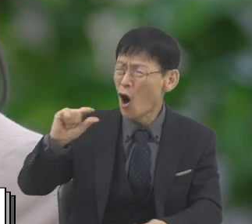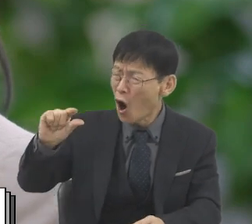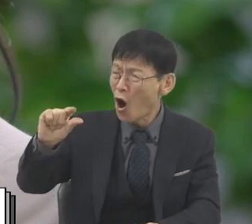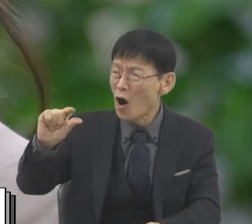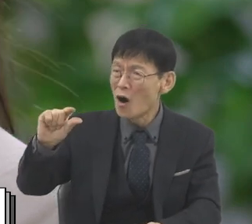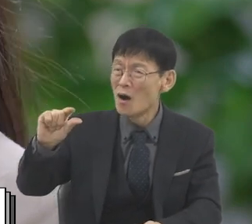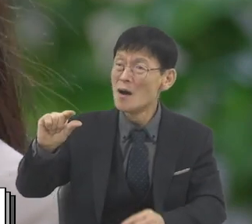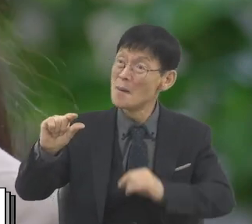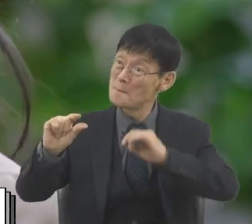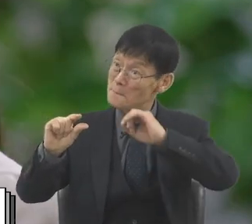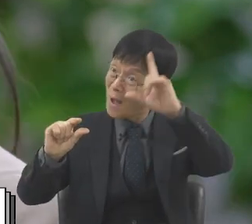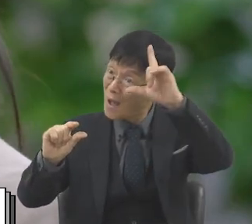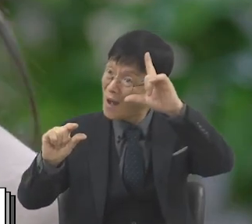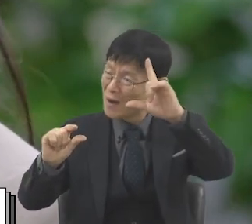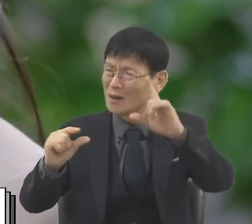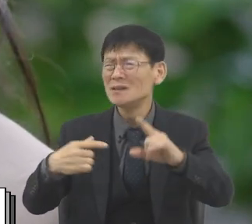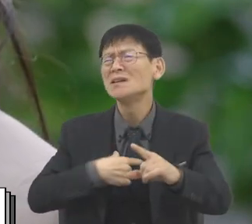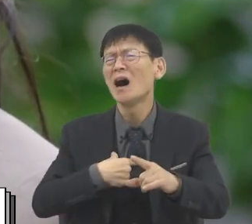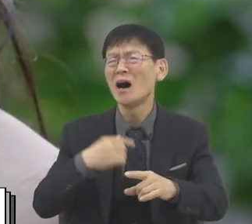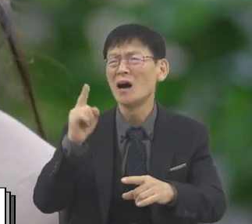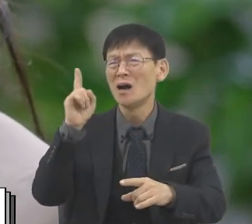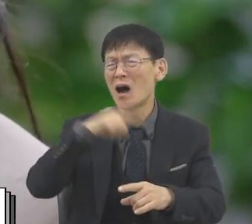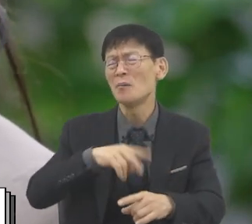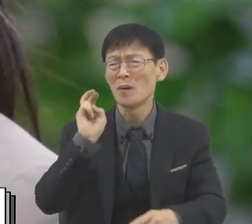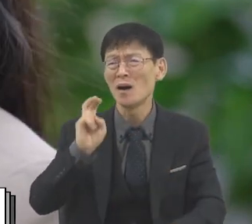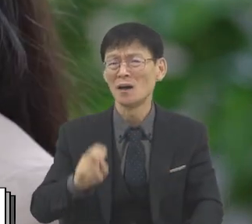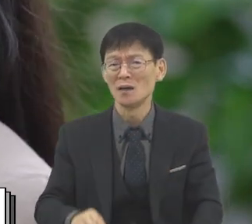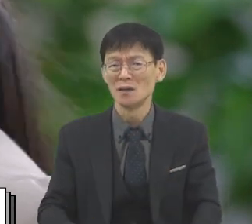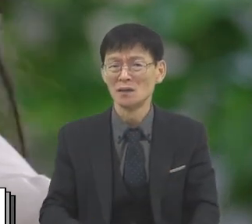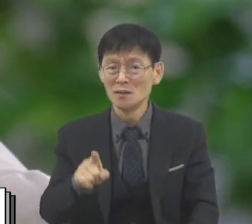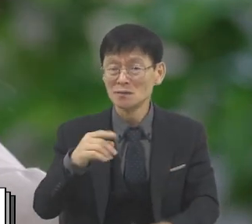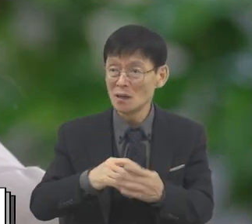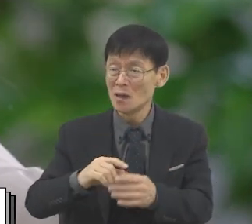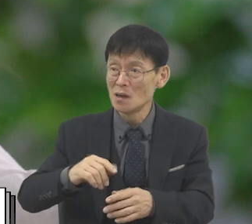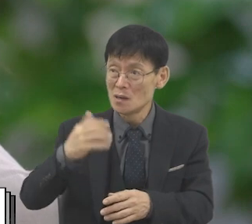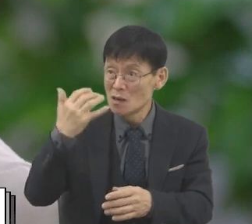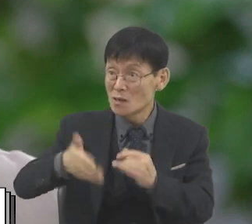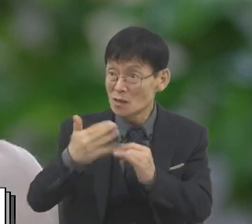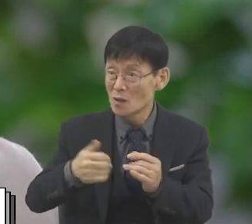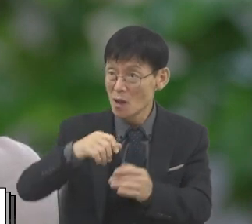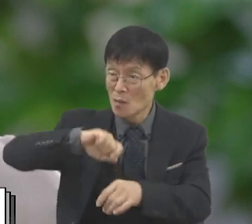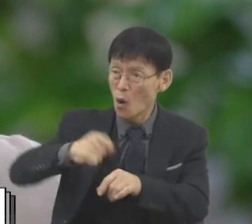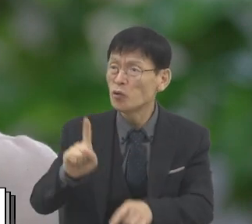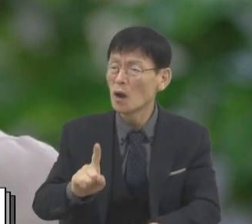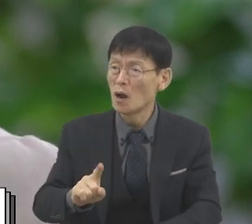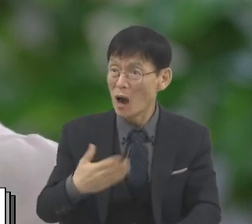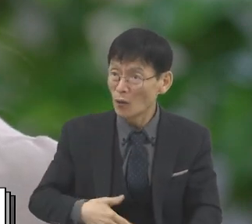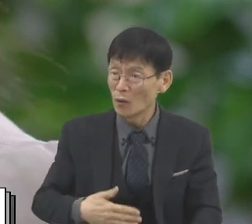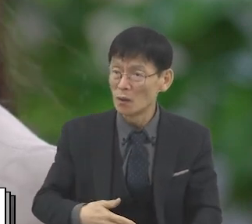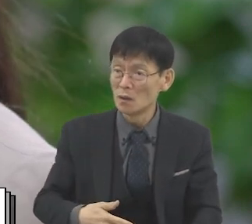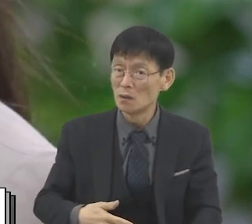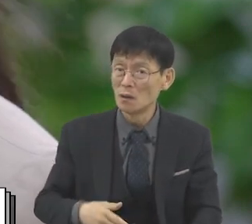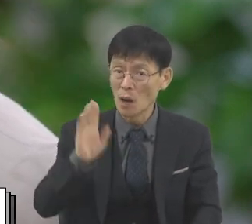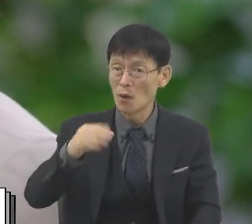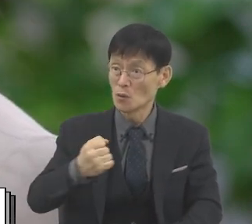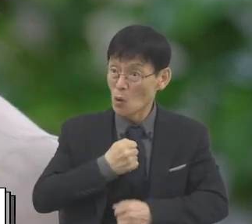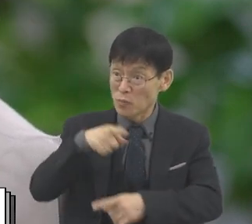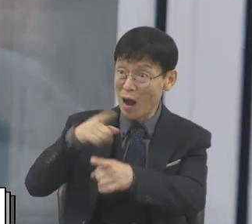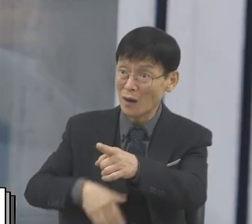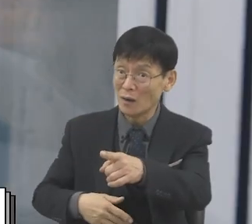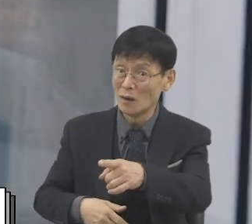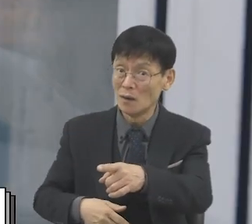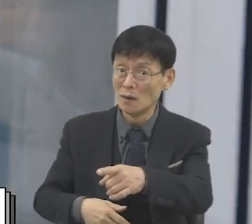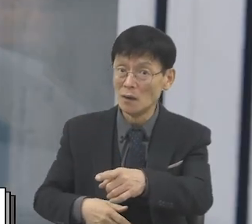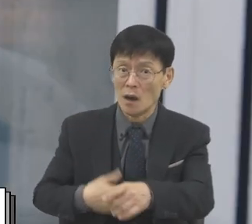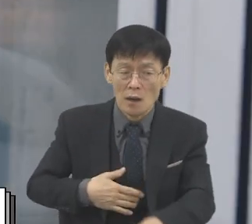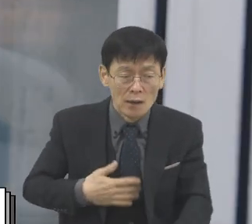분들도 계시겠지만 대다수 직원이 불쾌감을 느끼고 있어요. 이건 성희롱에 해당돼서 징계받을 수도 있습니다. 앞으로